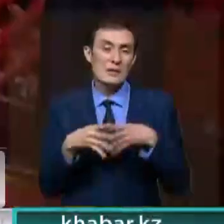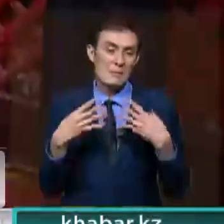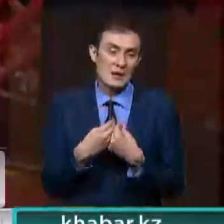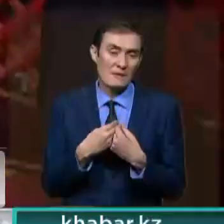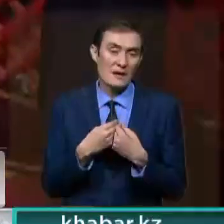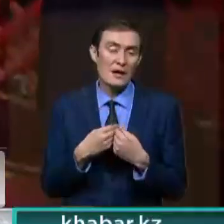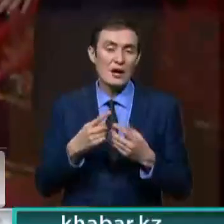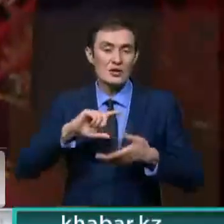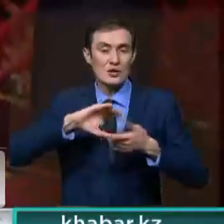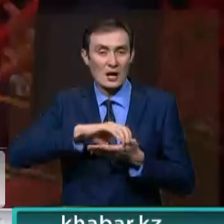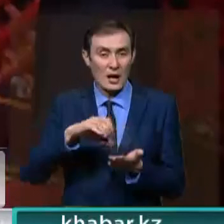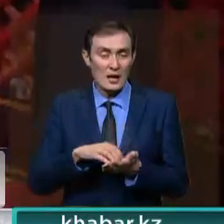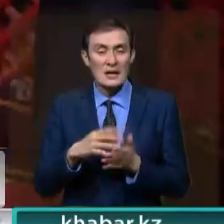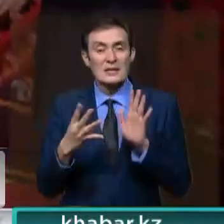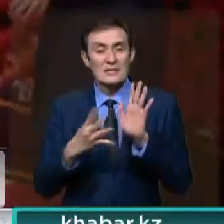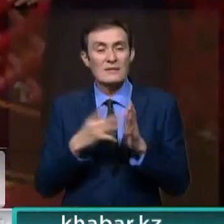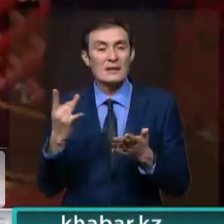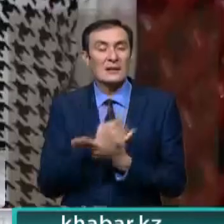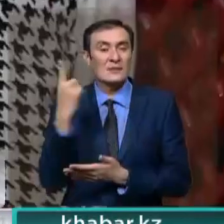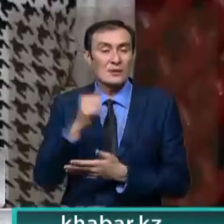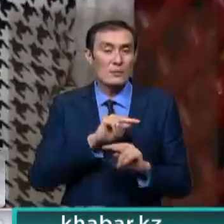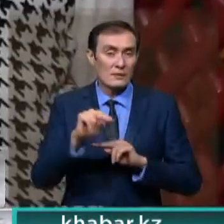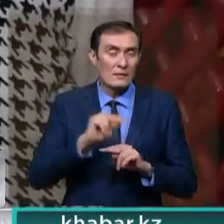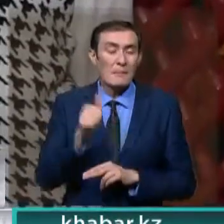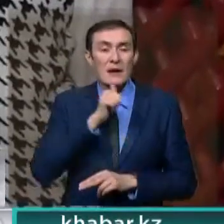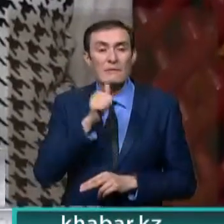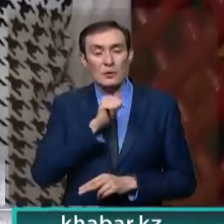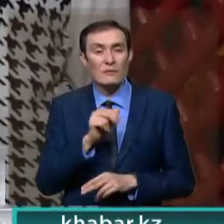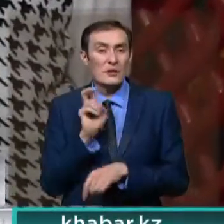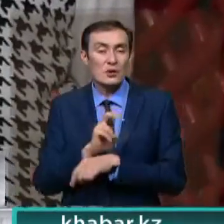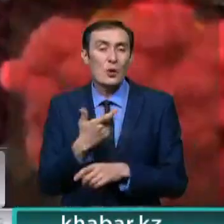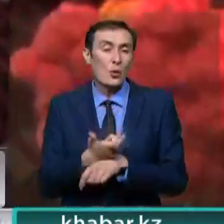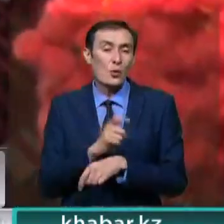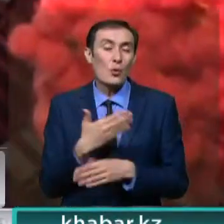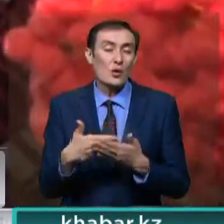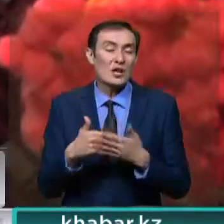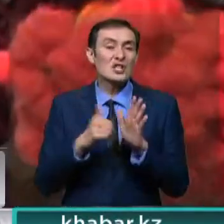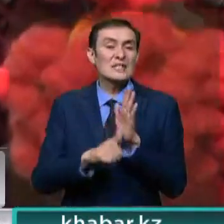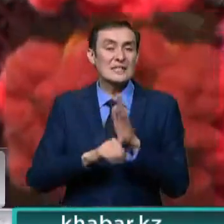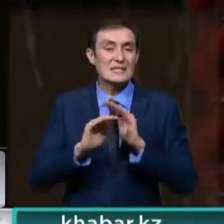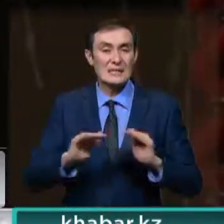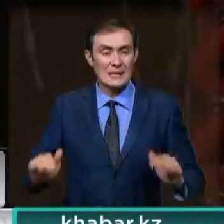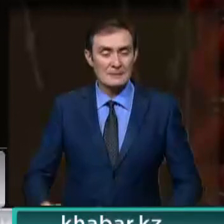очага. Занятия проходят 9 раз в неделю. Пока в пилотном режиме их посещают около 60 детей.